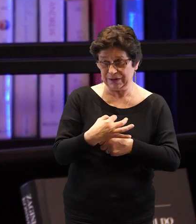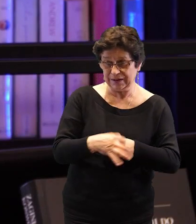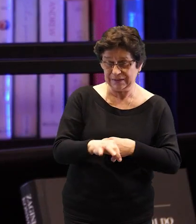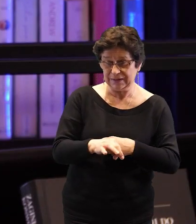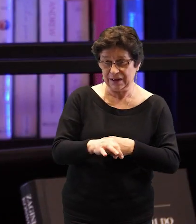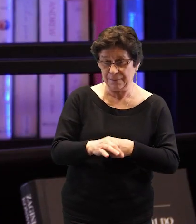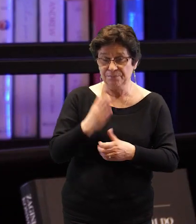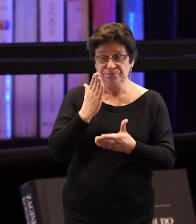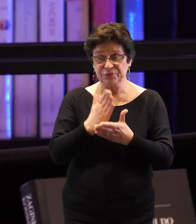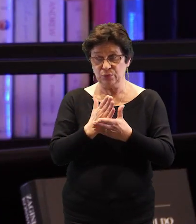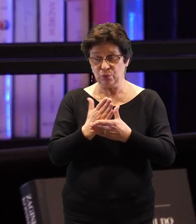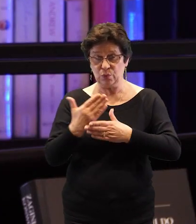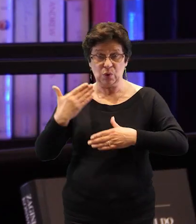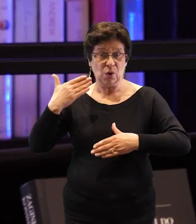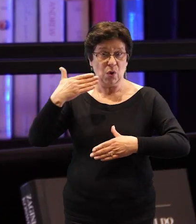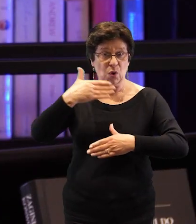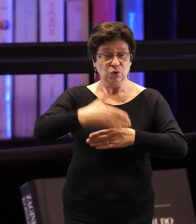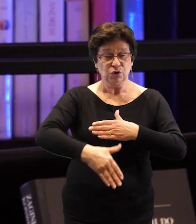studia,